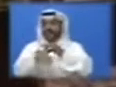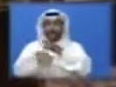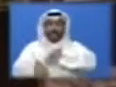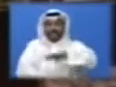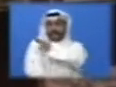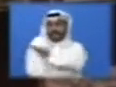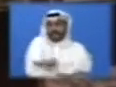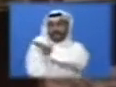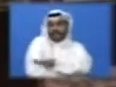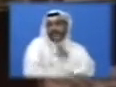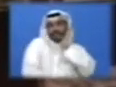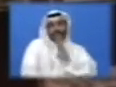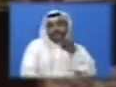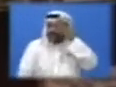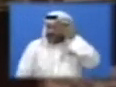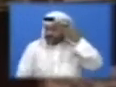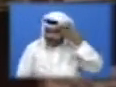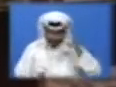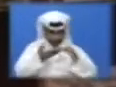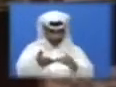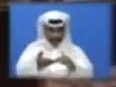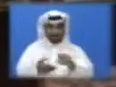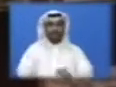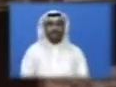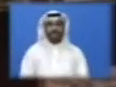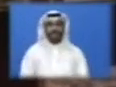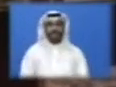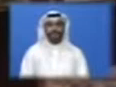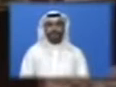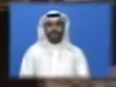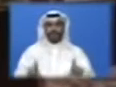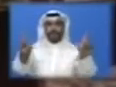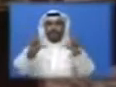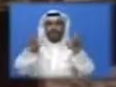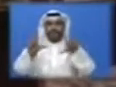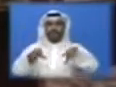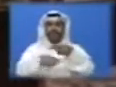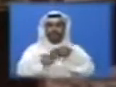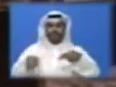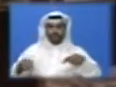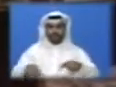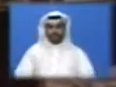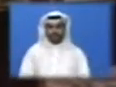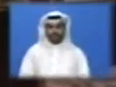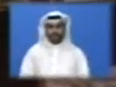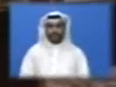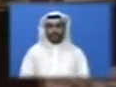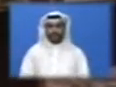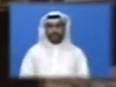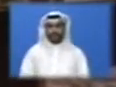البشرية ذات العلاقة بشؤون الخدمة المدنية. لمى أبو علاوي، تلفزيون دولة